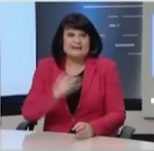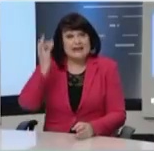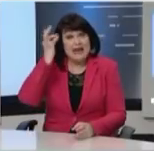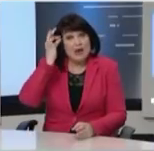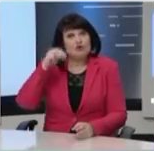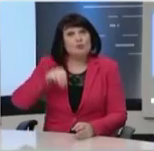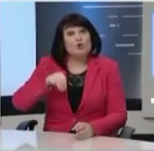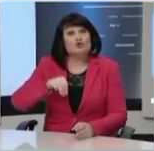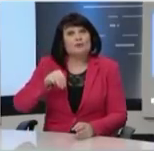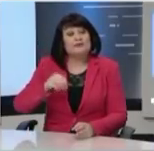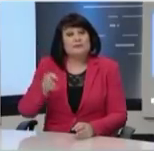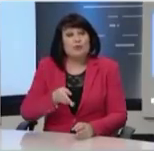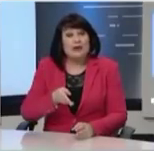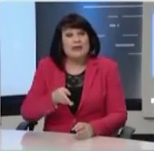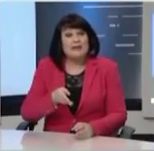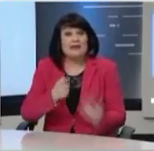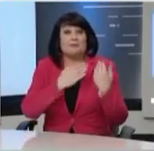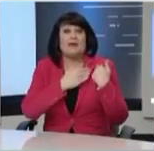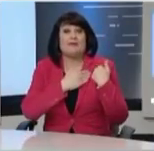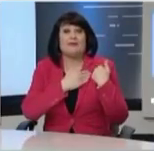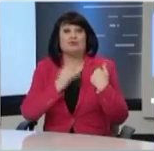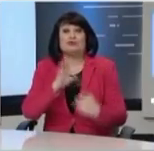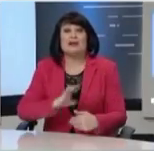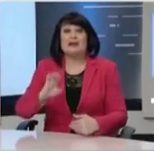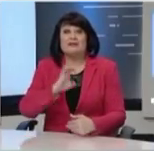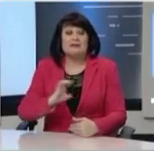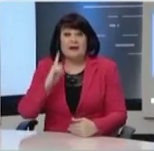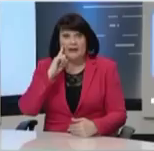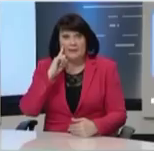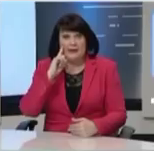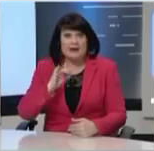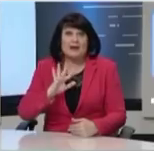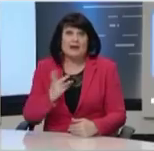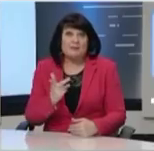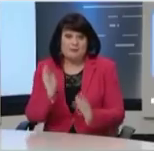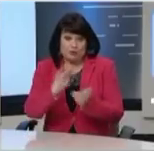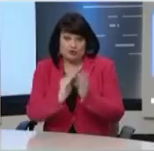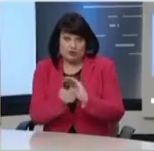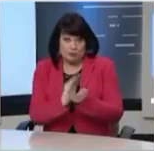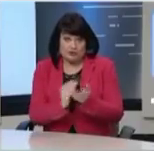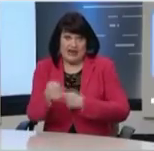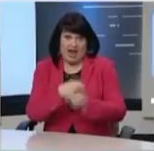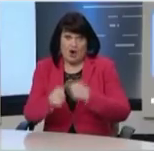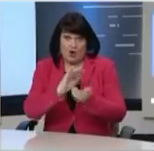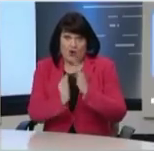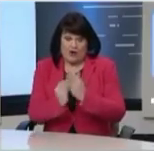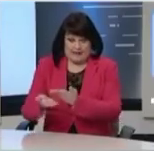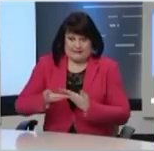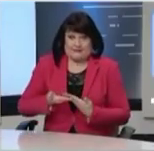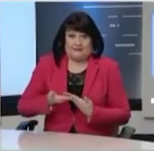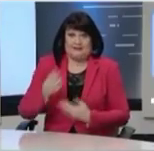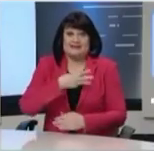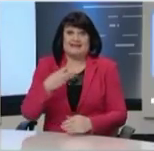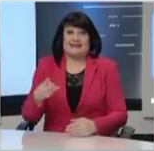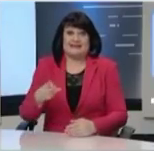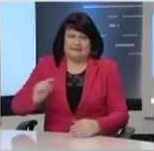Μοσκοβισσή και τους Ευρωπαίους αξιωματούχους είναι και αγορές κομμάτι αυτής της διεθνούς συνωμοσίας υπέρ του ΣΥΡΙΖΑ και